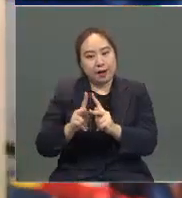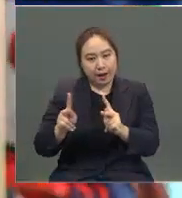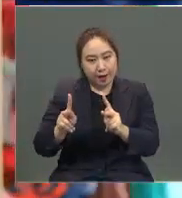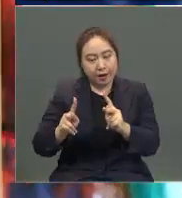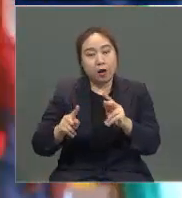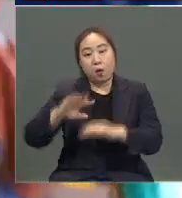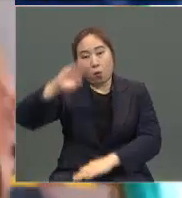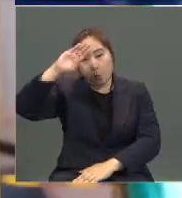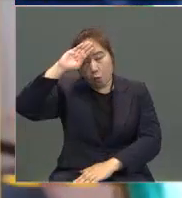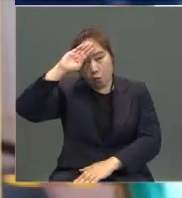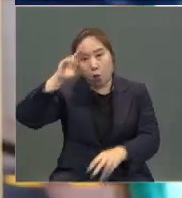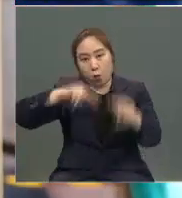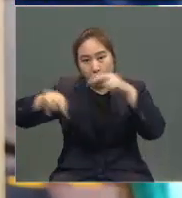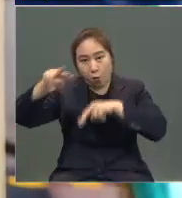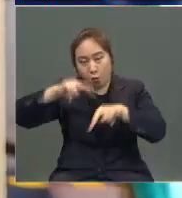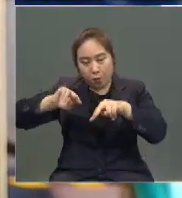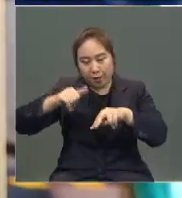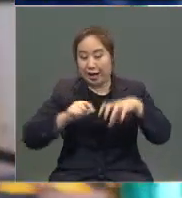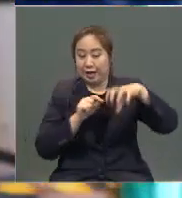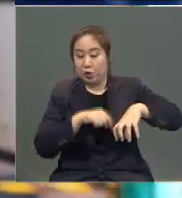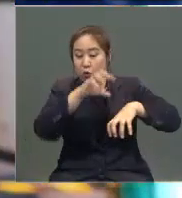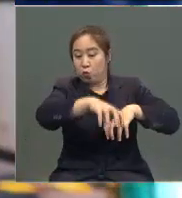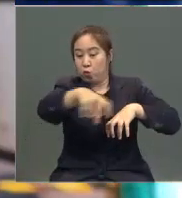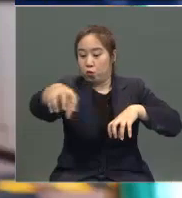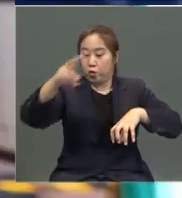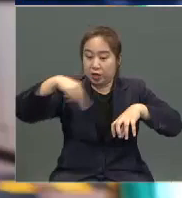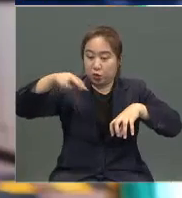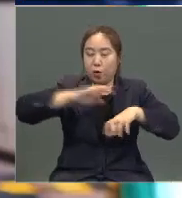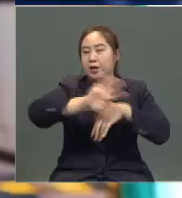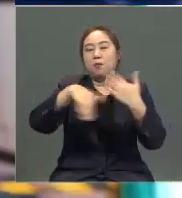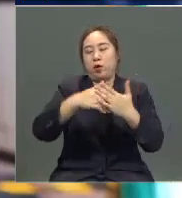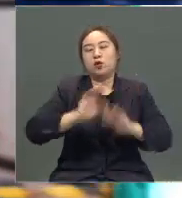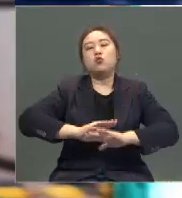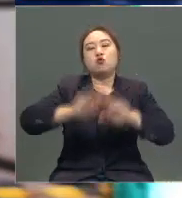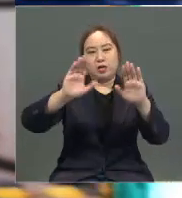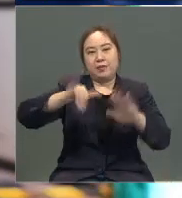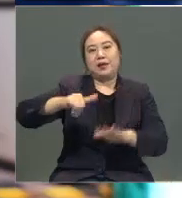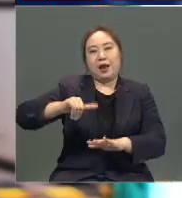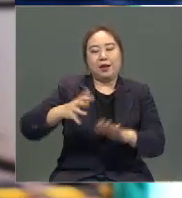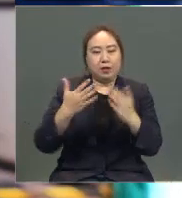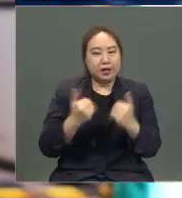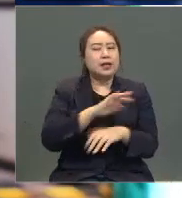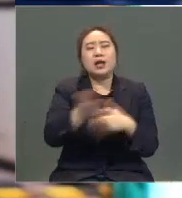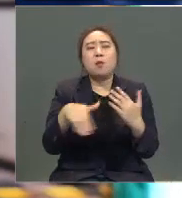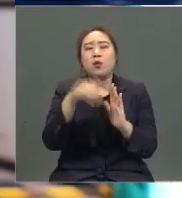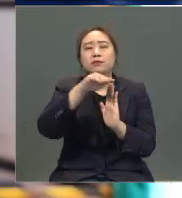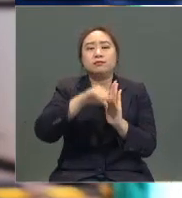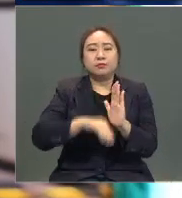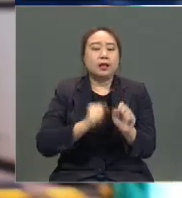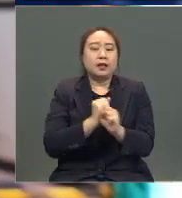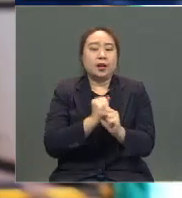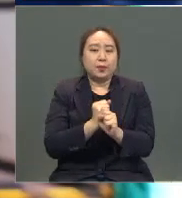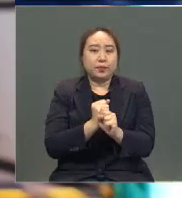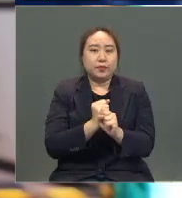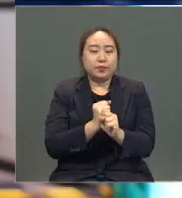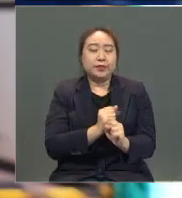รคติดต่อนะครับในการที่จะยกเลิกด่านคัดกรองทั้งหมดซึ่งก็เป็นส่วนหนึ่งในมาตรการซึ่งทุกสิ่งทุกอย่างเราก็ดำเนินภายใ